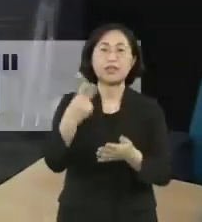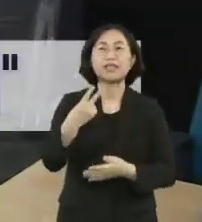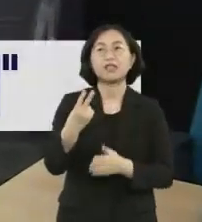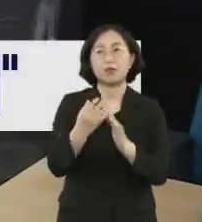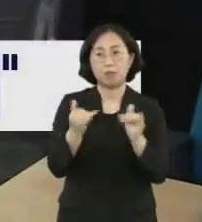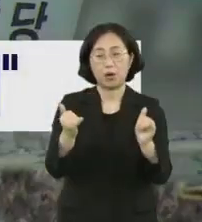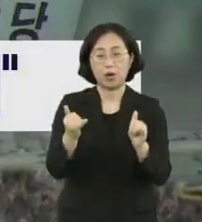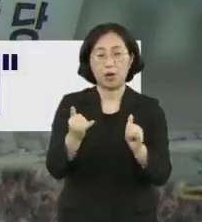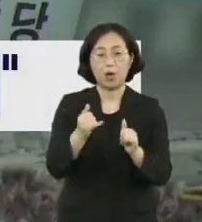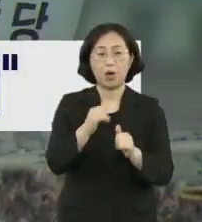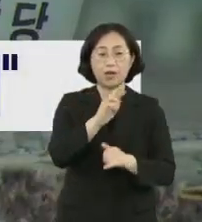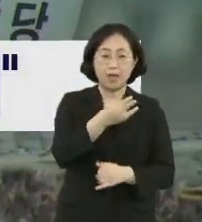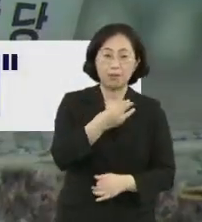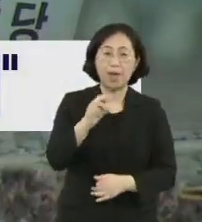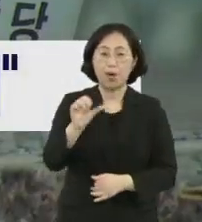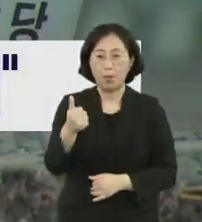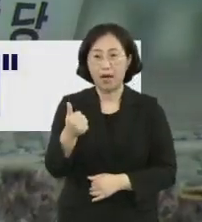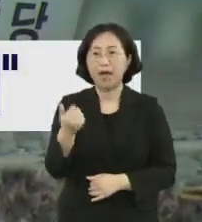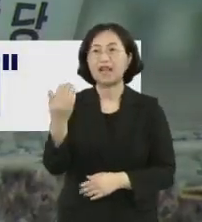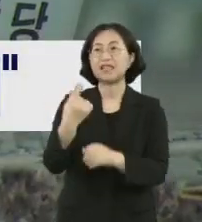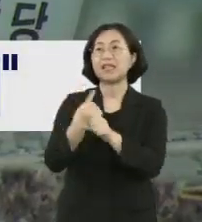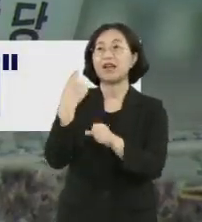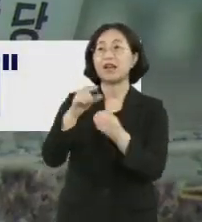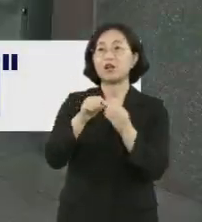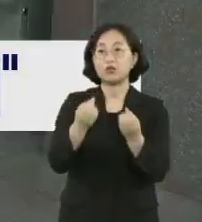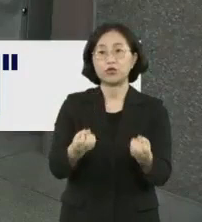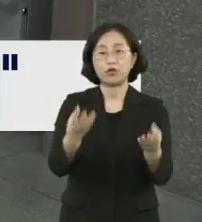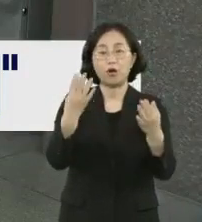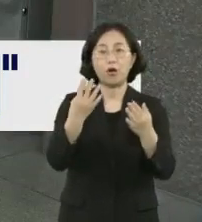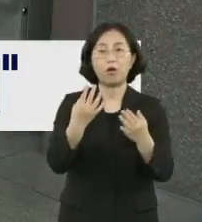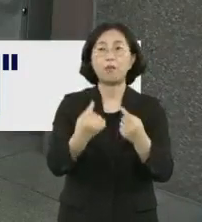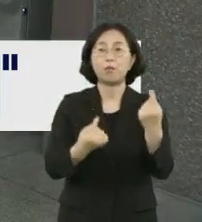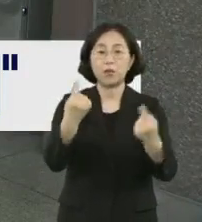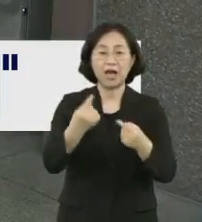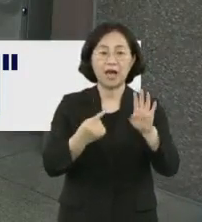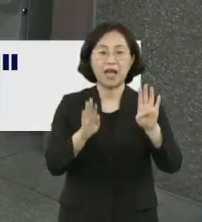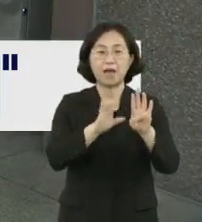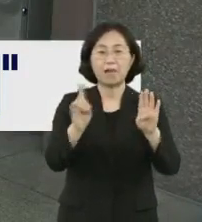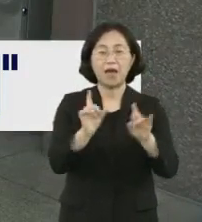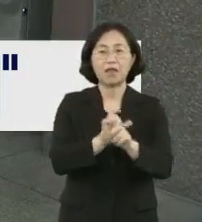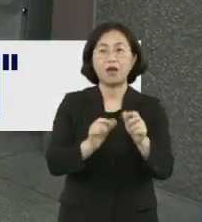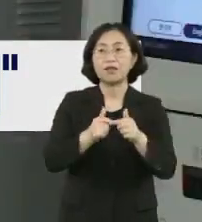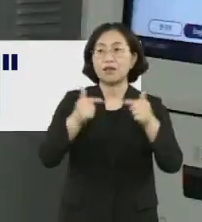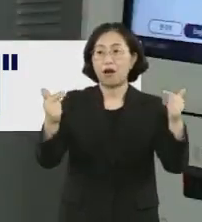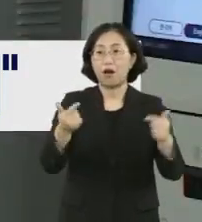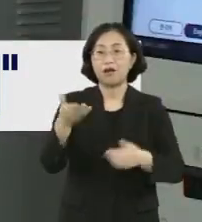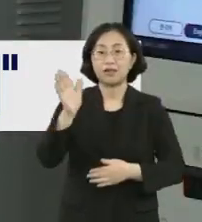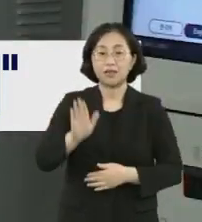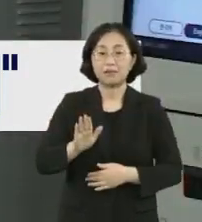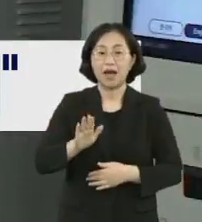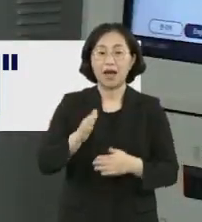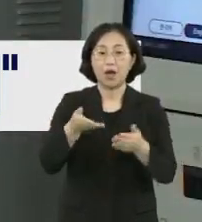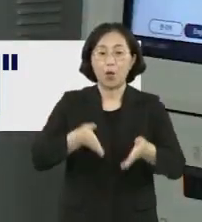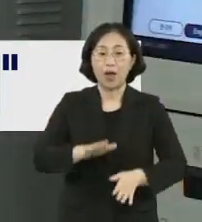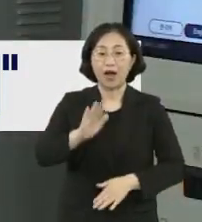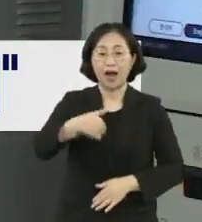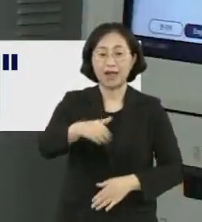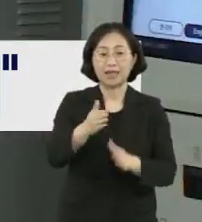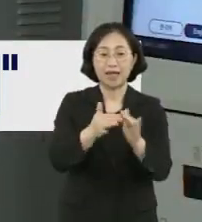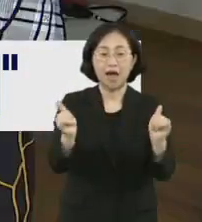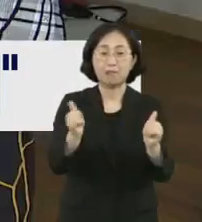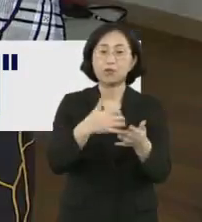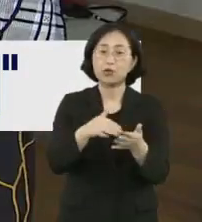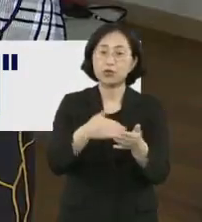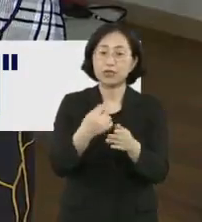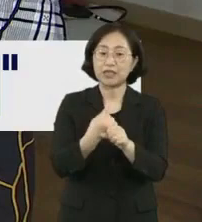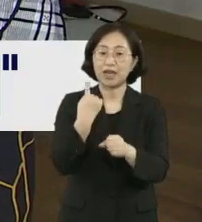안팎으로 300명에서 500명대였던 지난해 추석 연휴 기간보다 4배 이상 많지만 귀성객은 지난해보다 다소 늘